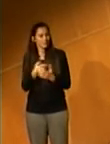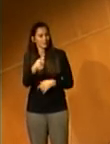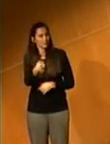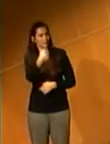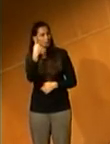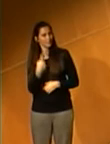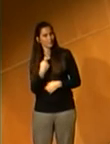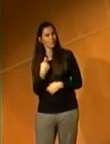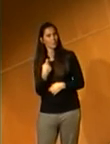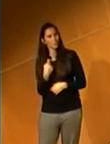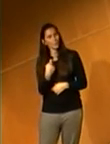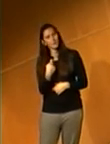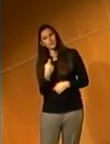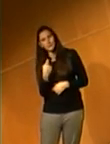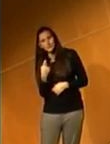la question inclusive